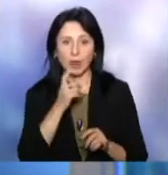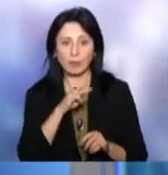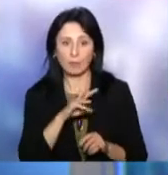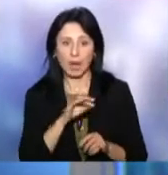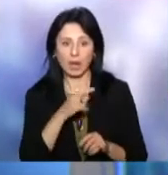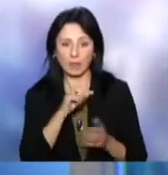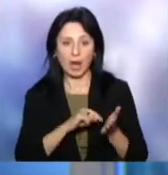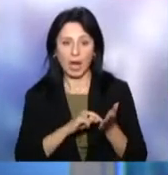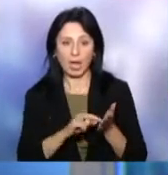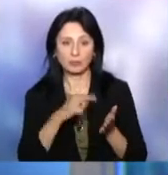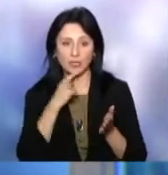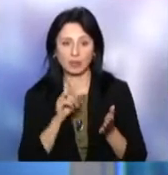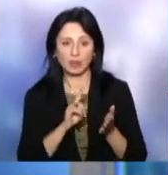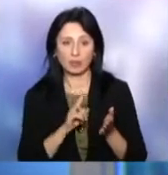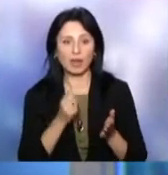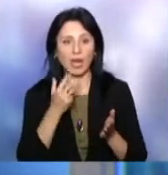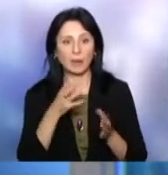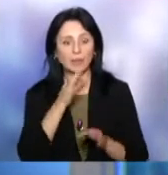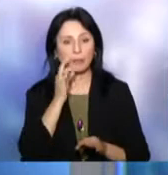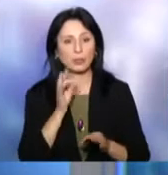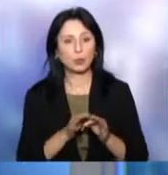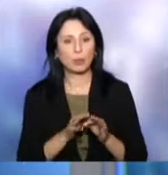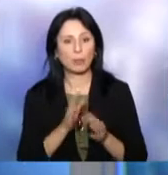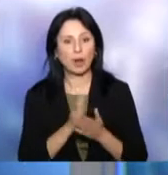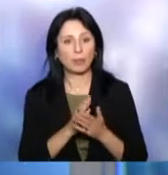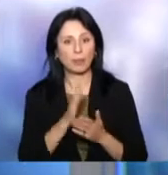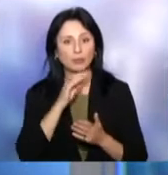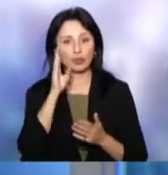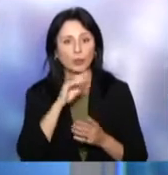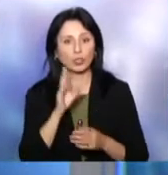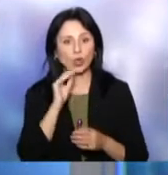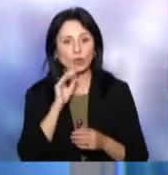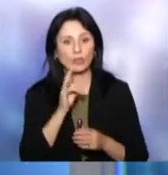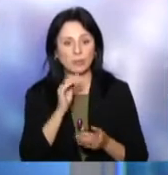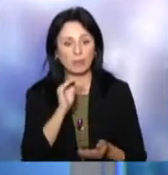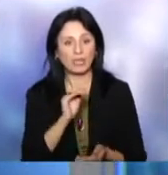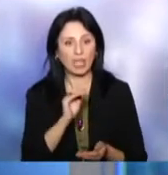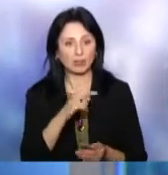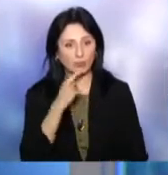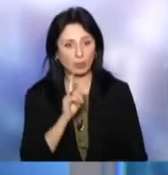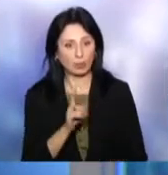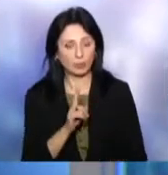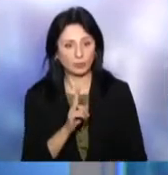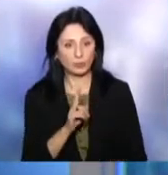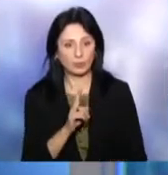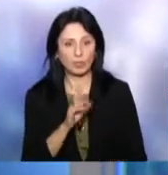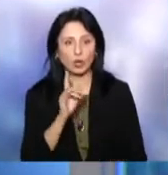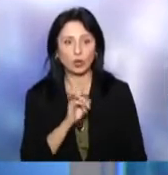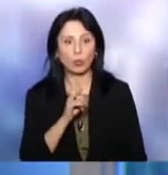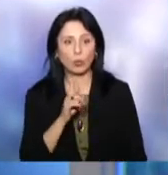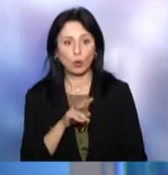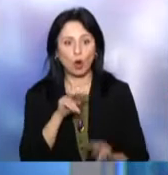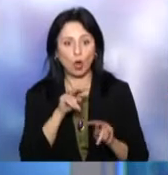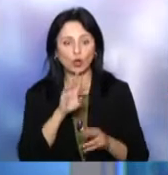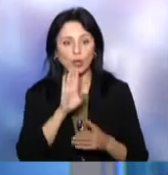მაიამ ხაზგასმით ბრძანა, რამ ხელა პასუხის მგებლობა აქვს მშობელს, როდესაც პატარა ბავშვებზე ვსაუბრობთ და რომ